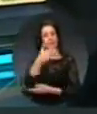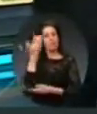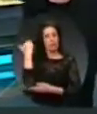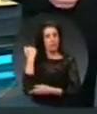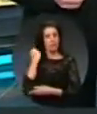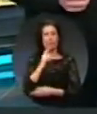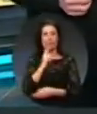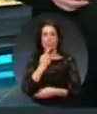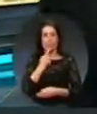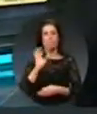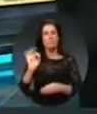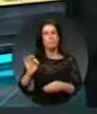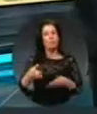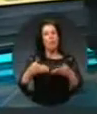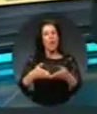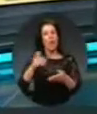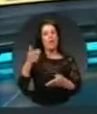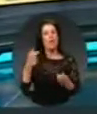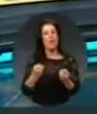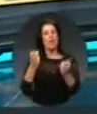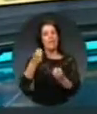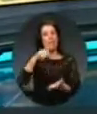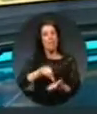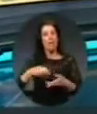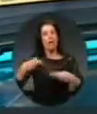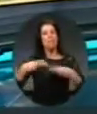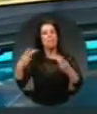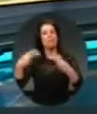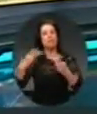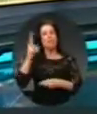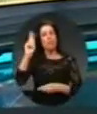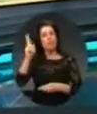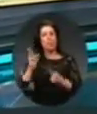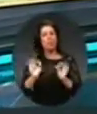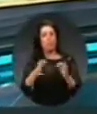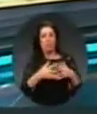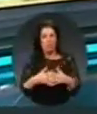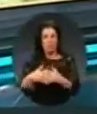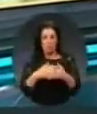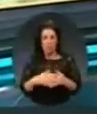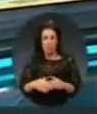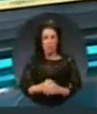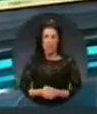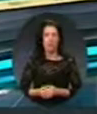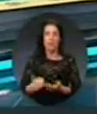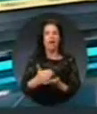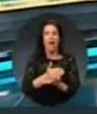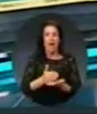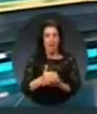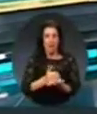כדי שיקדם את ענייני הבנק בשווקים בחו"ל, במיוחד בארצות הברית. השכר של פרס, או החברה ששמו מתנוסס